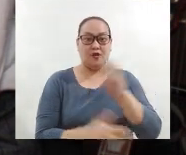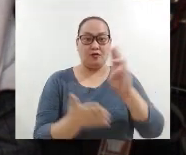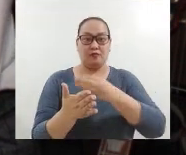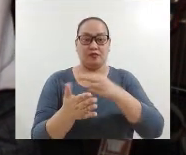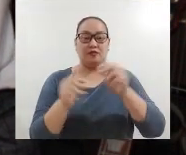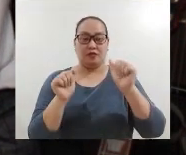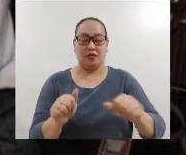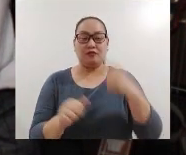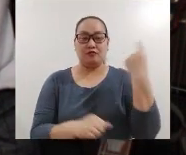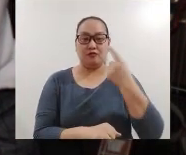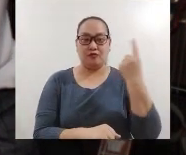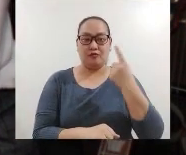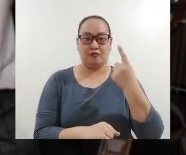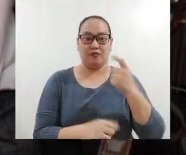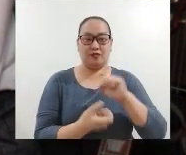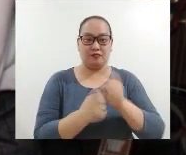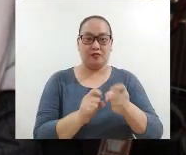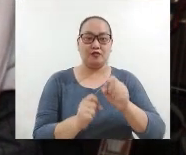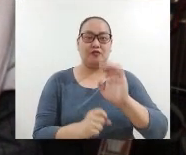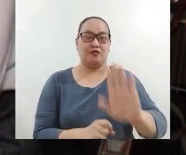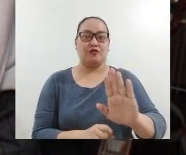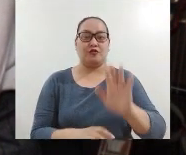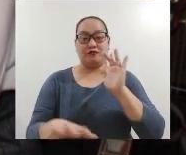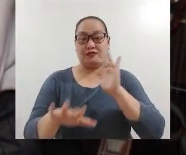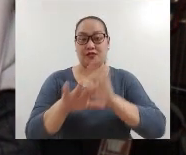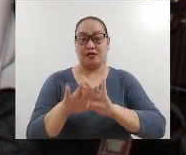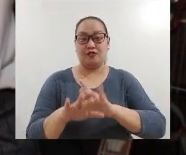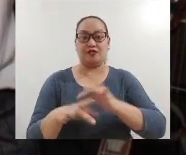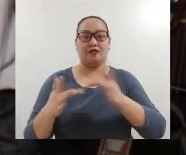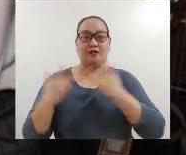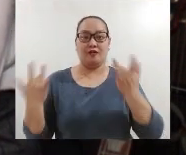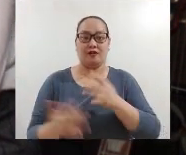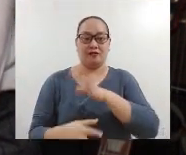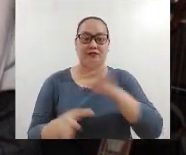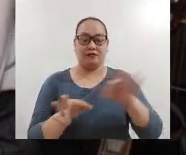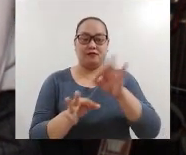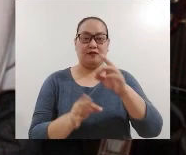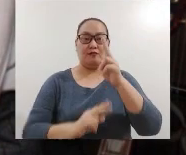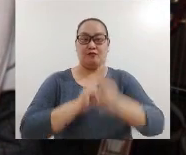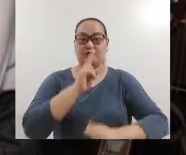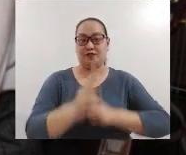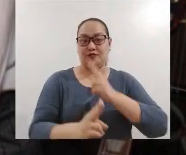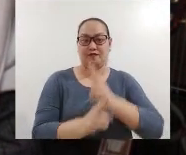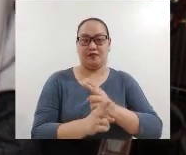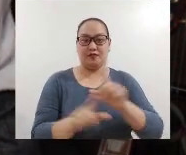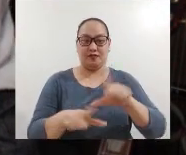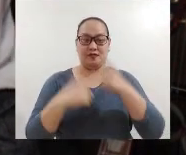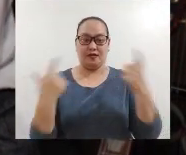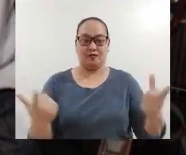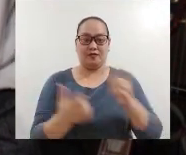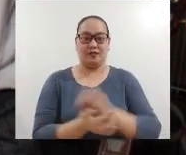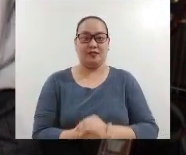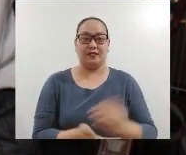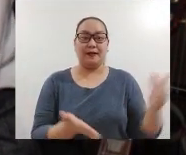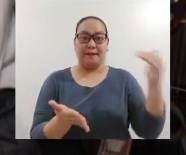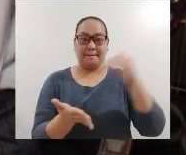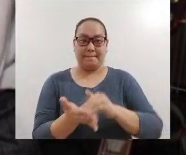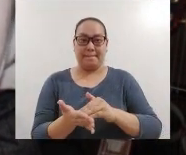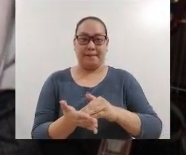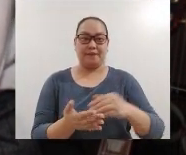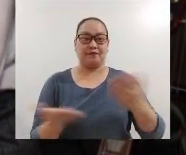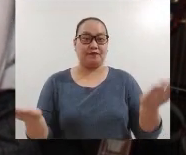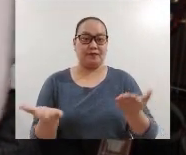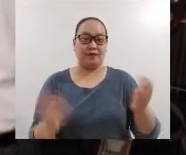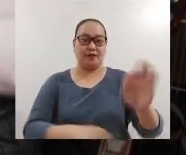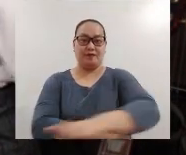can always reach your heart and soul because music is a universal language. Muli, ito